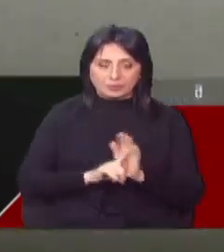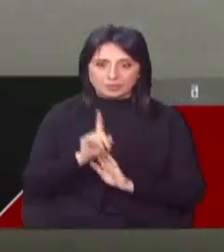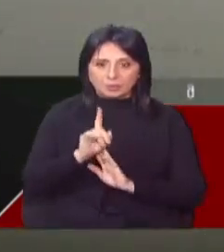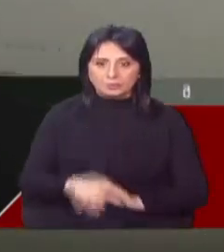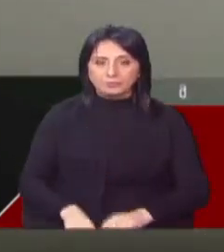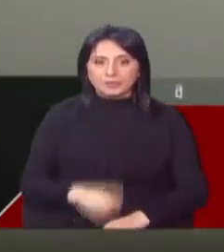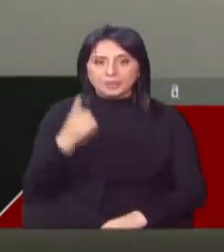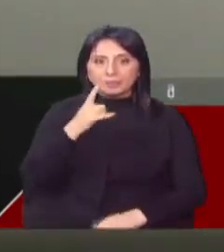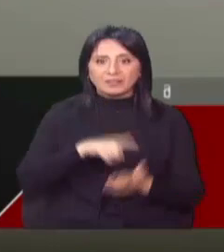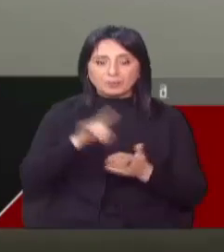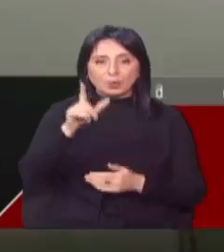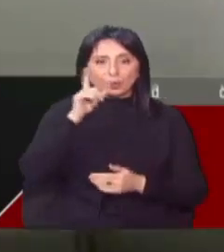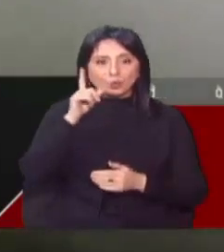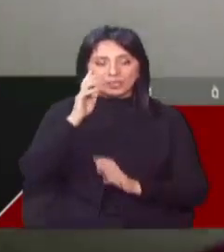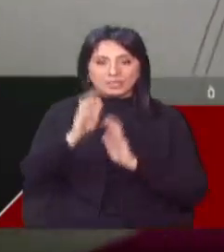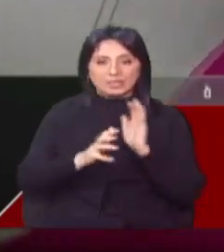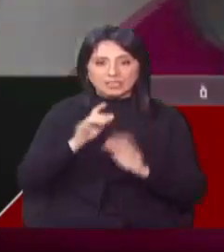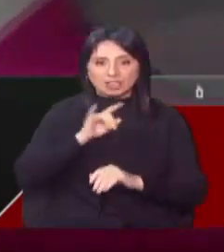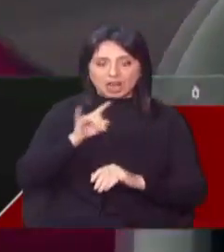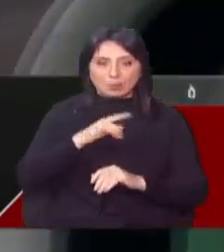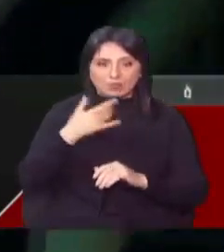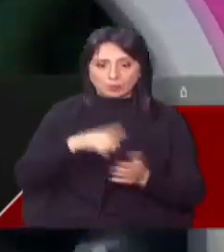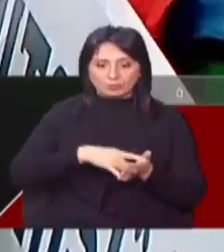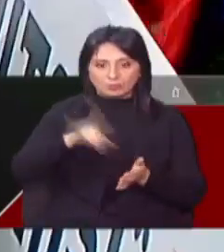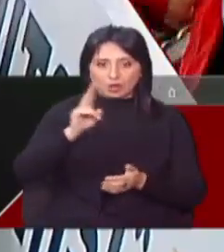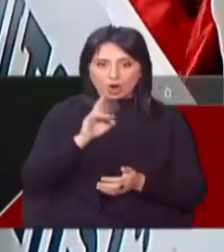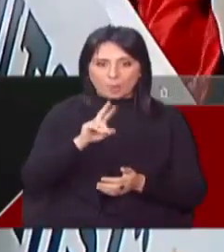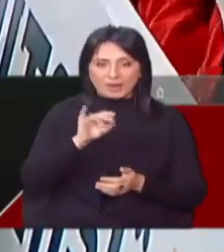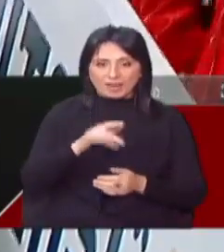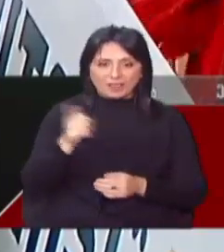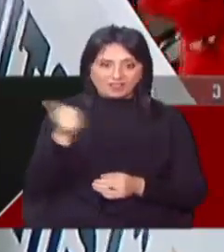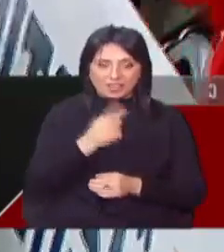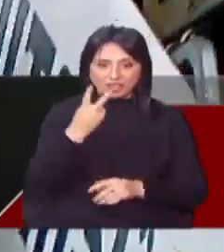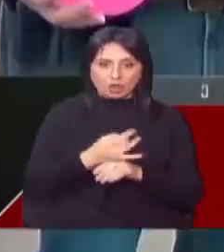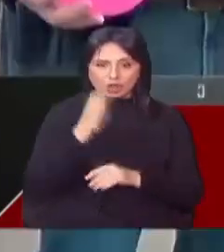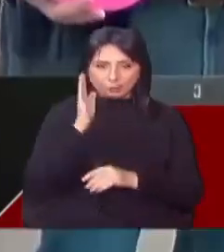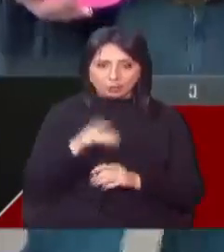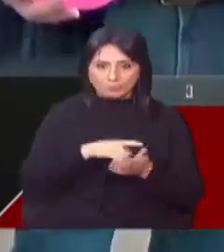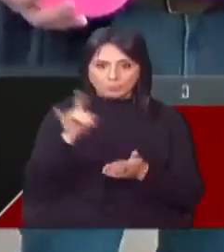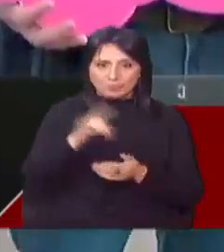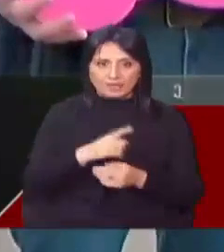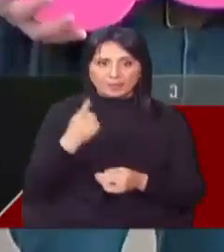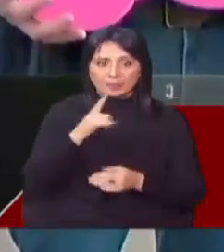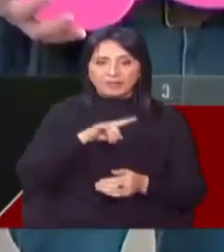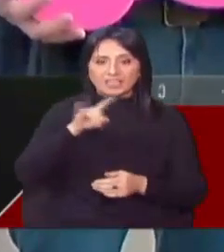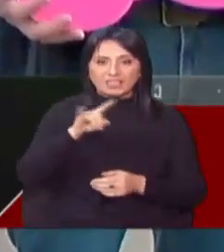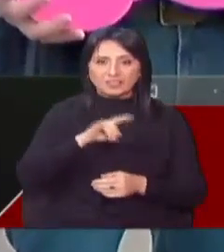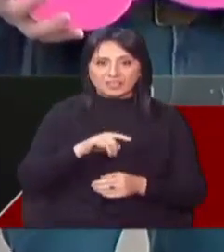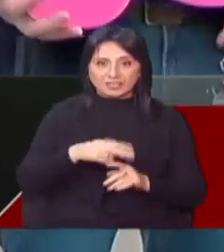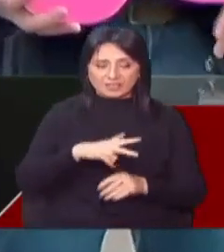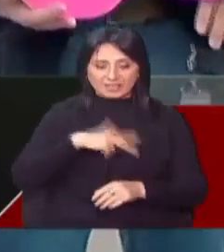დაიწყო. პირველი ფრენა ქუთაისის საერთაშორისო აეროპორტში უკვე განხორციელდა, რეისები კვირაში ორჯერ შესრულდება. პირველმა თვითმფრინავმა